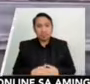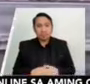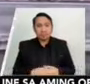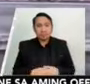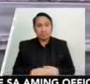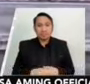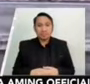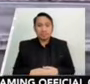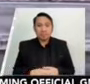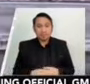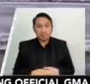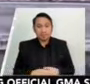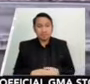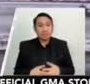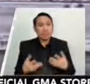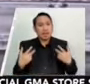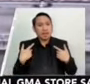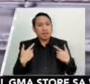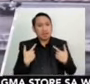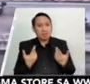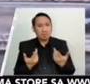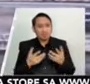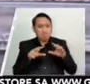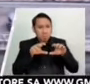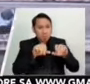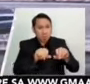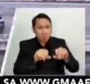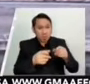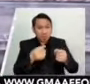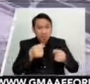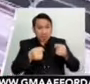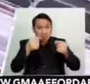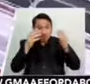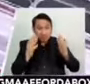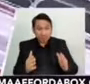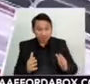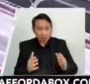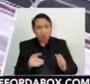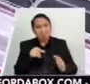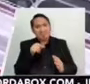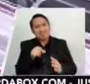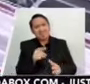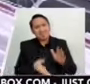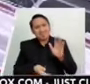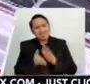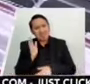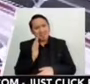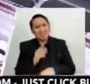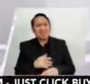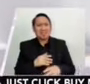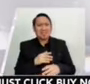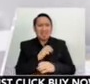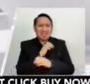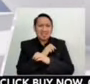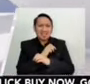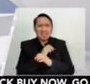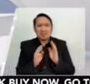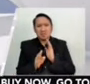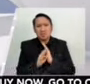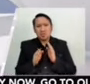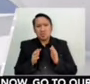May mga nahuli na namang motoristang ilegal na dumaraan sa EDSA Busway. At may unang balita live, James